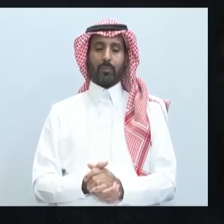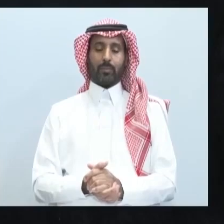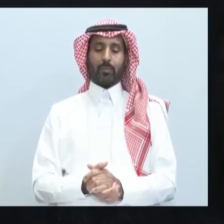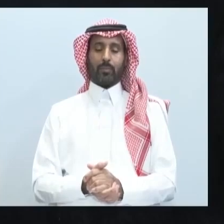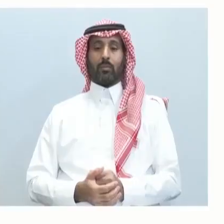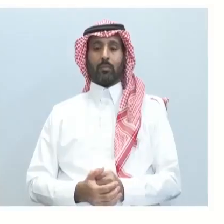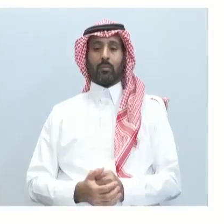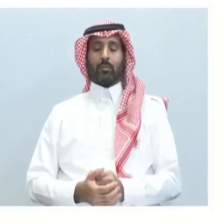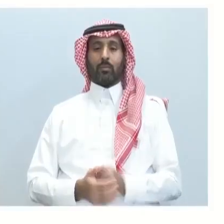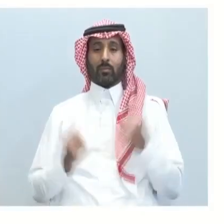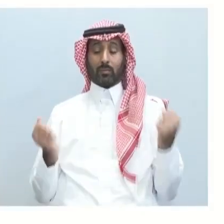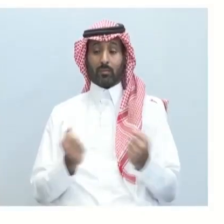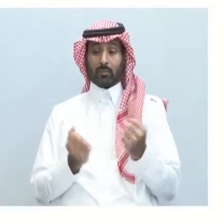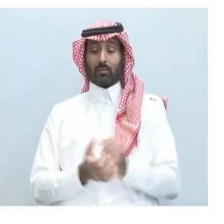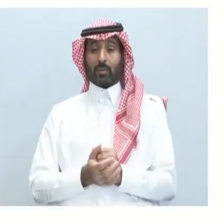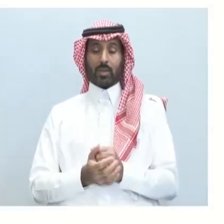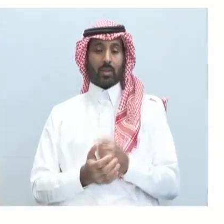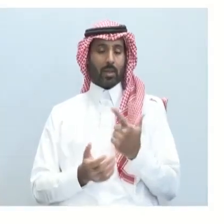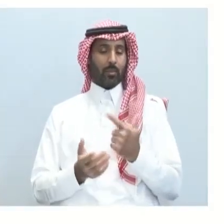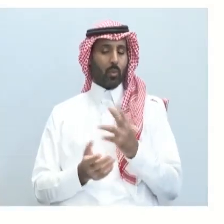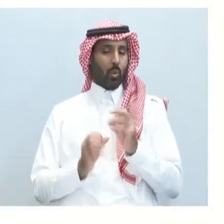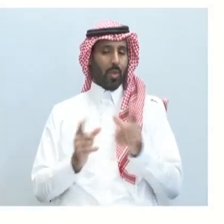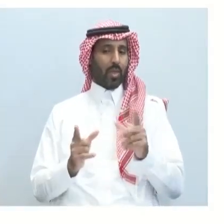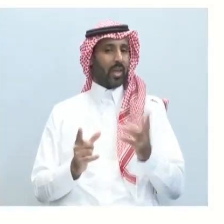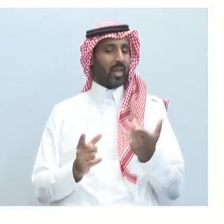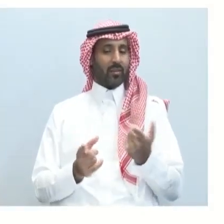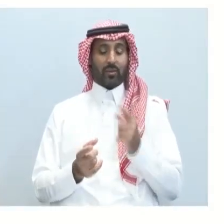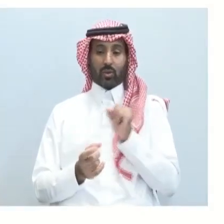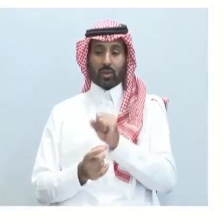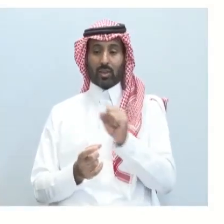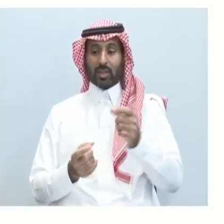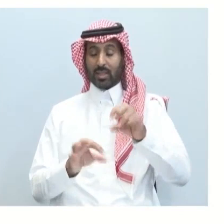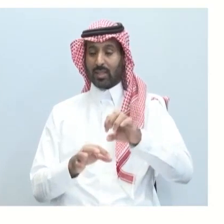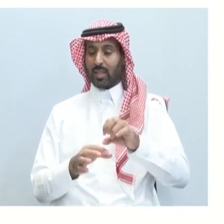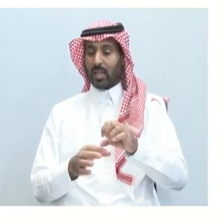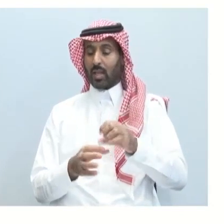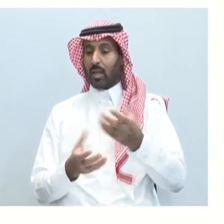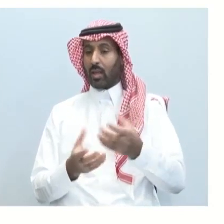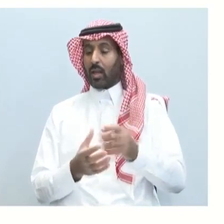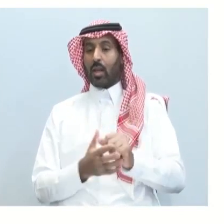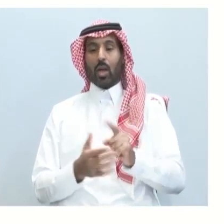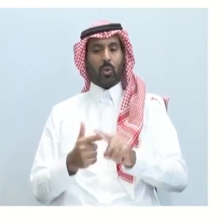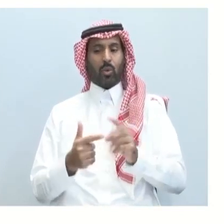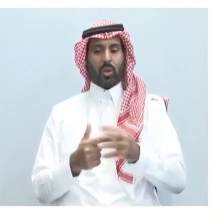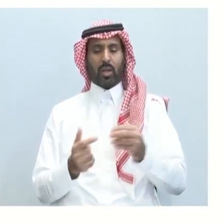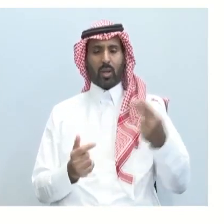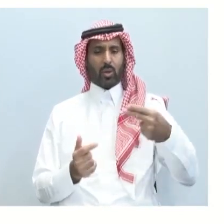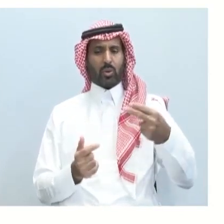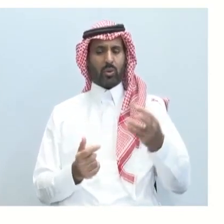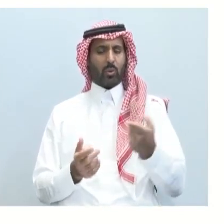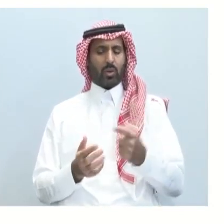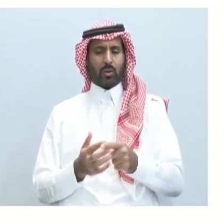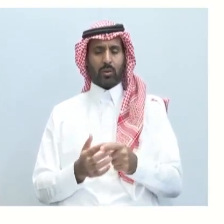الى ازرق تدريب اخر سبعه وضح كيف تحدد تراكيز ايونات الهيدروجين وايونات